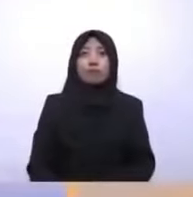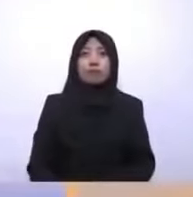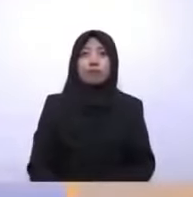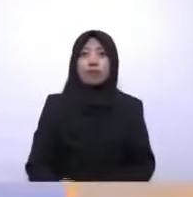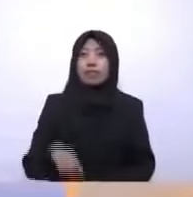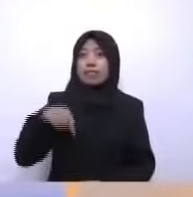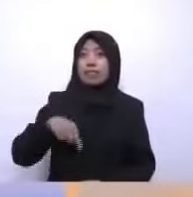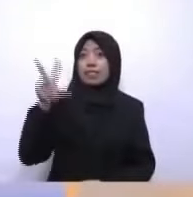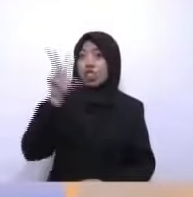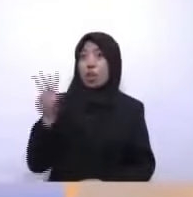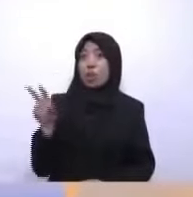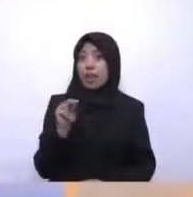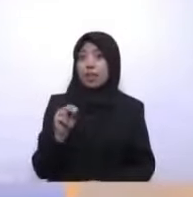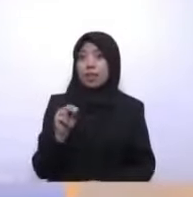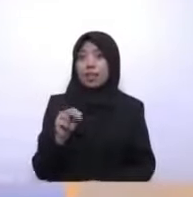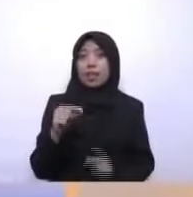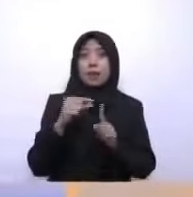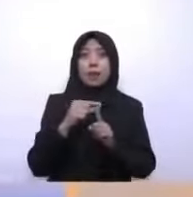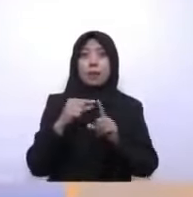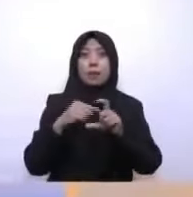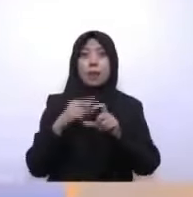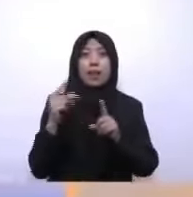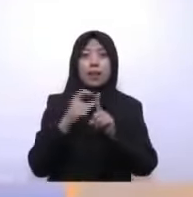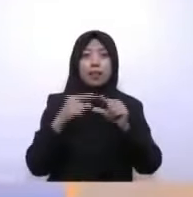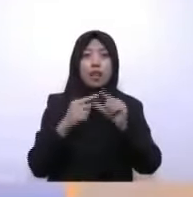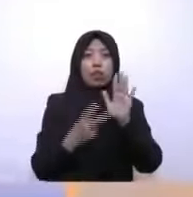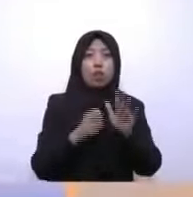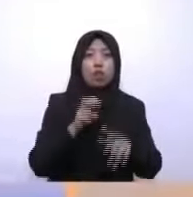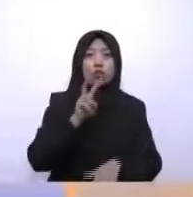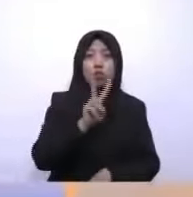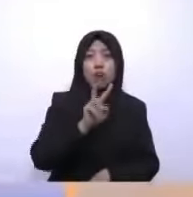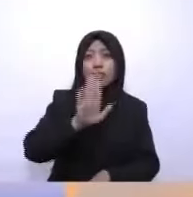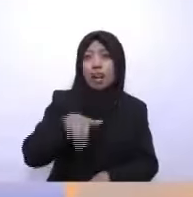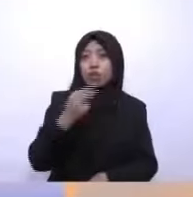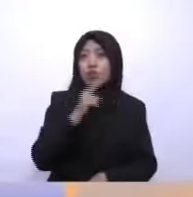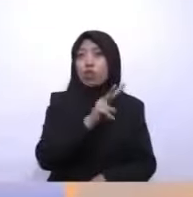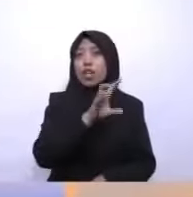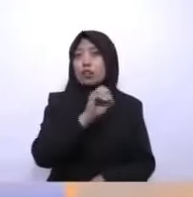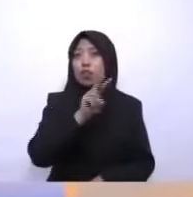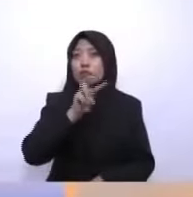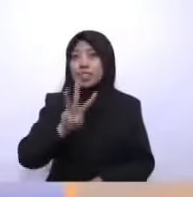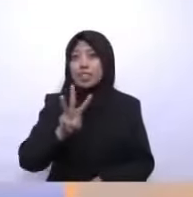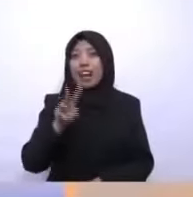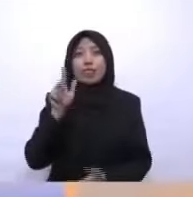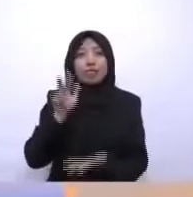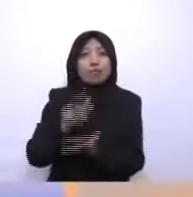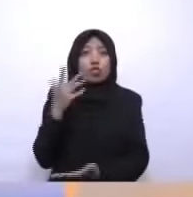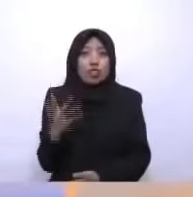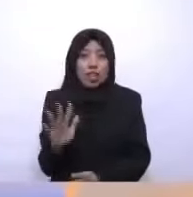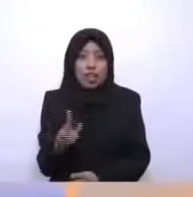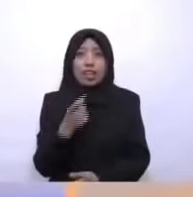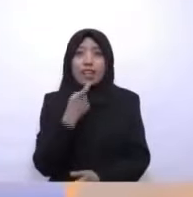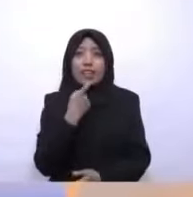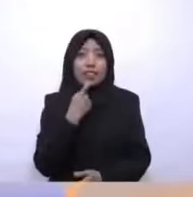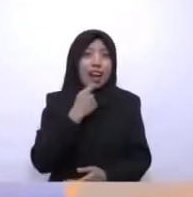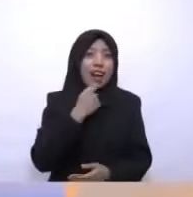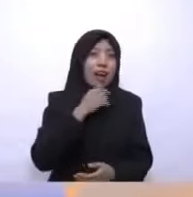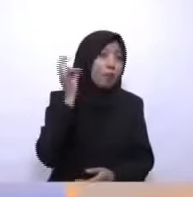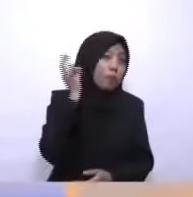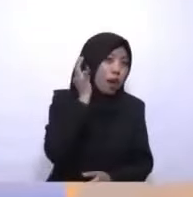Di Jawa Barat sudah ada Perda nomor 2 tahun 2023 tentang perlindungan perempuan